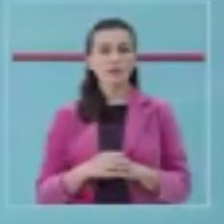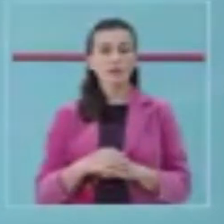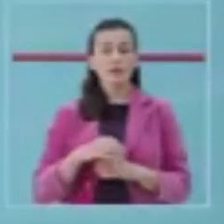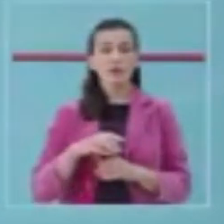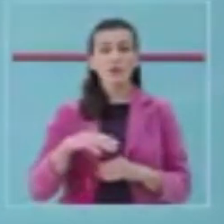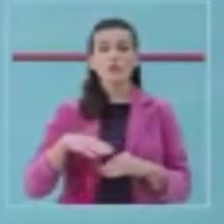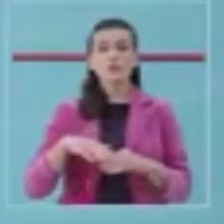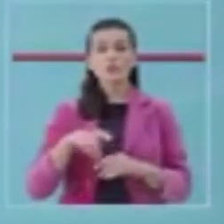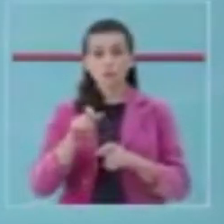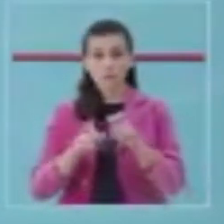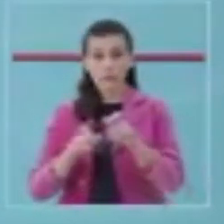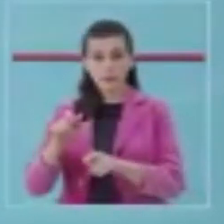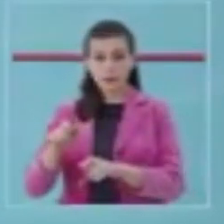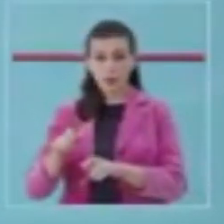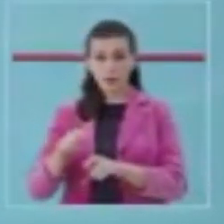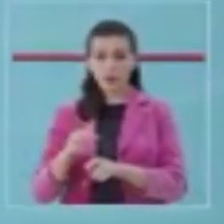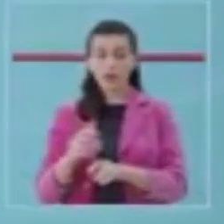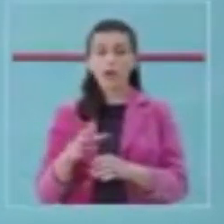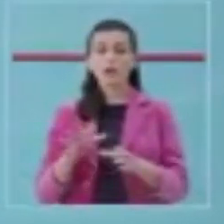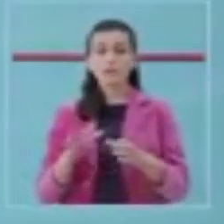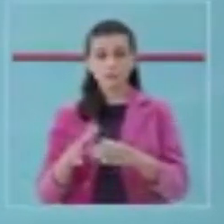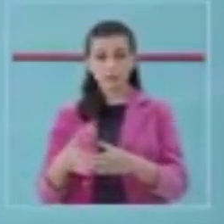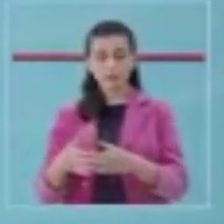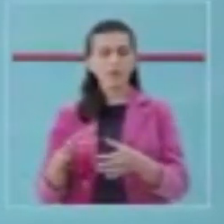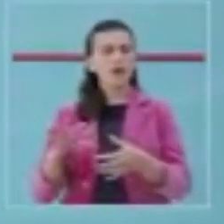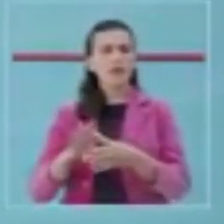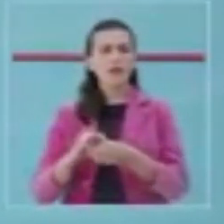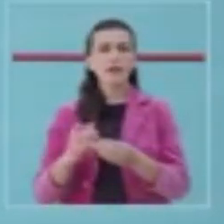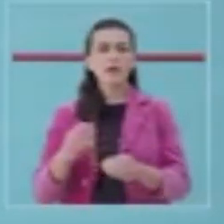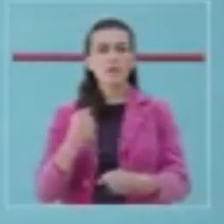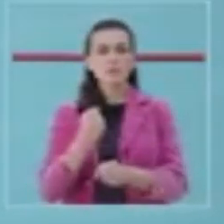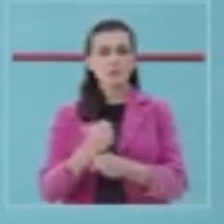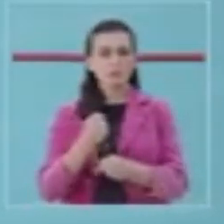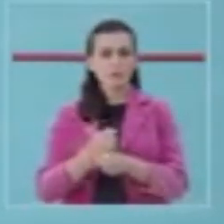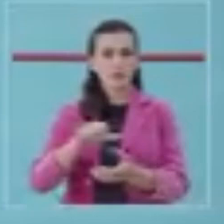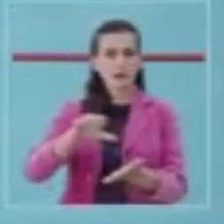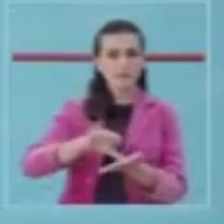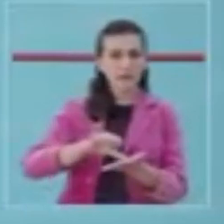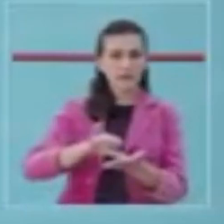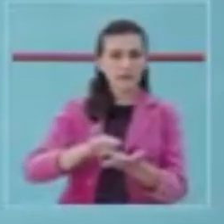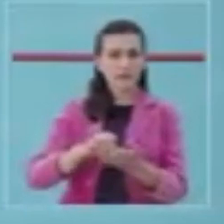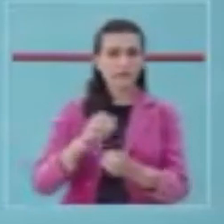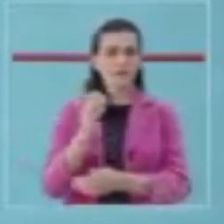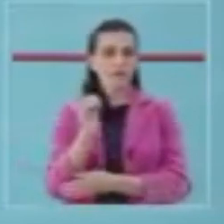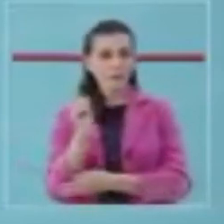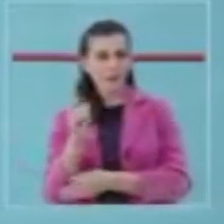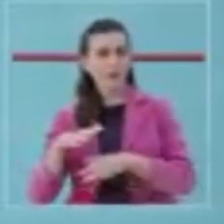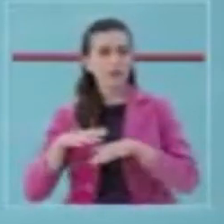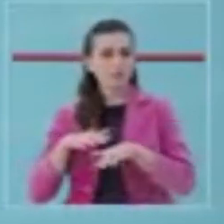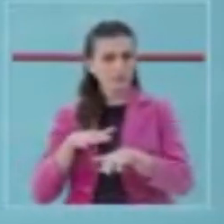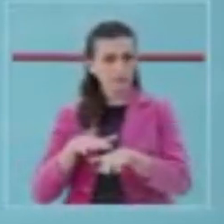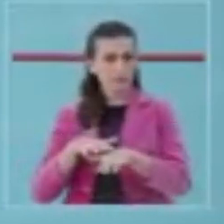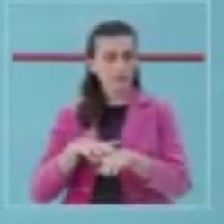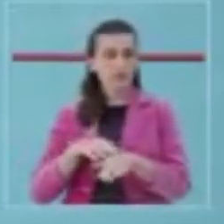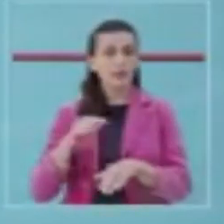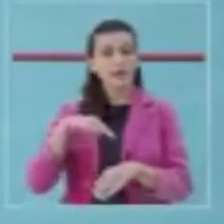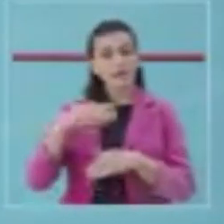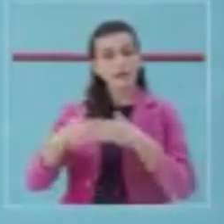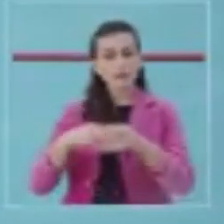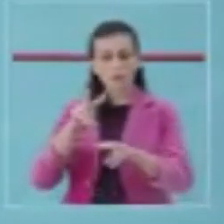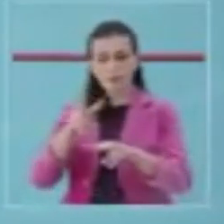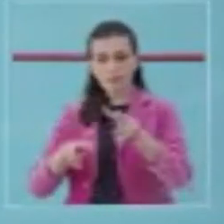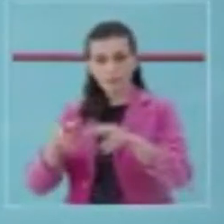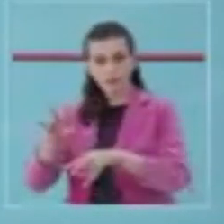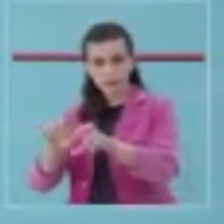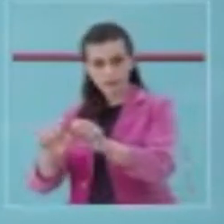Një pjesë e konsiderueshme e rasteve lidhen me ndërmarrje me shumë punëtorë, ndërkohë që vazhdon hetimi për këto raste. Në